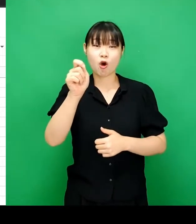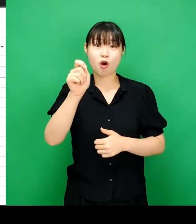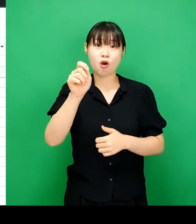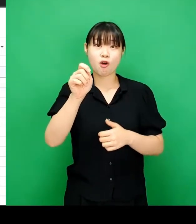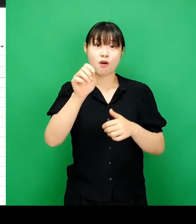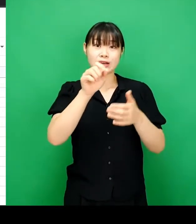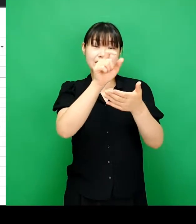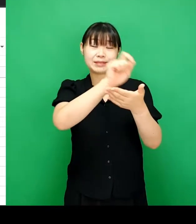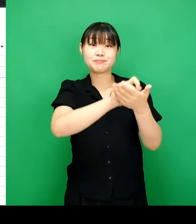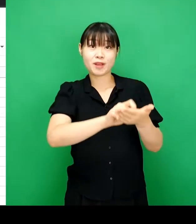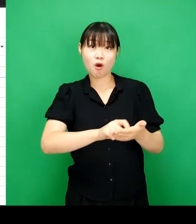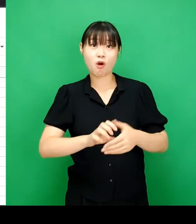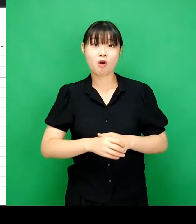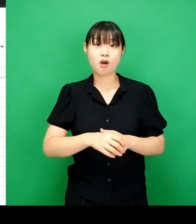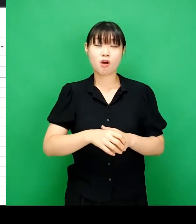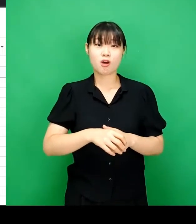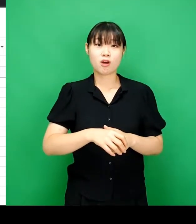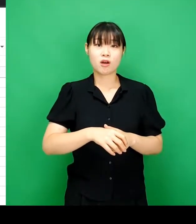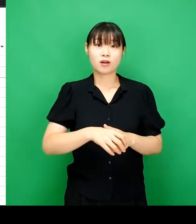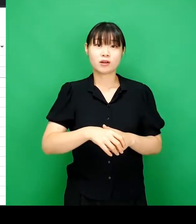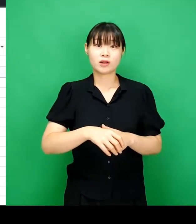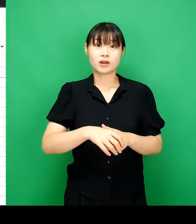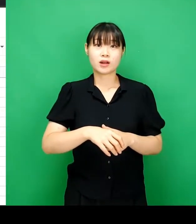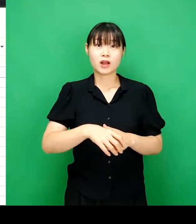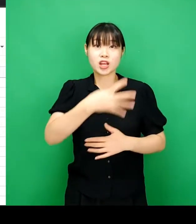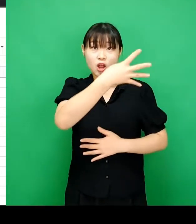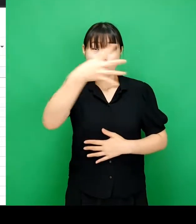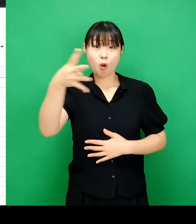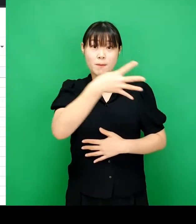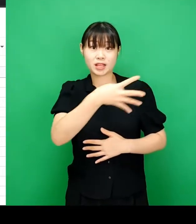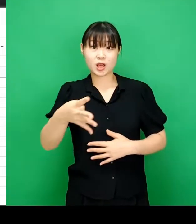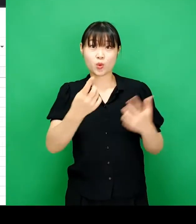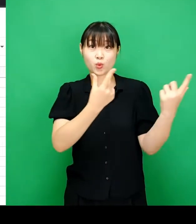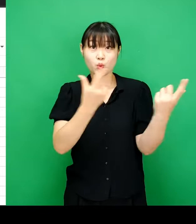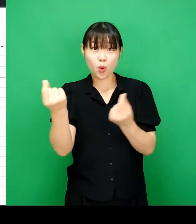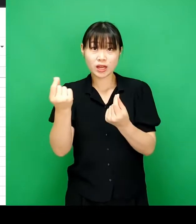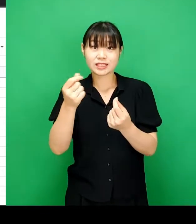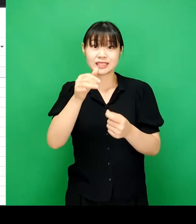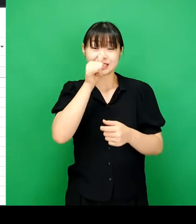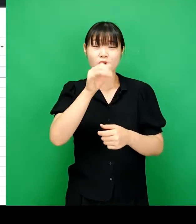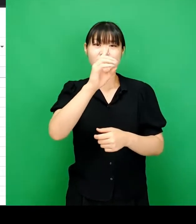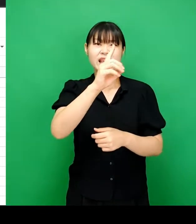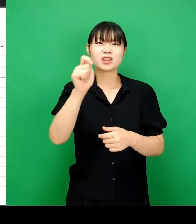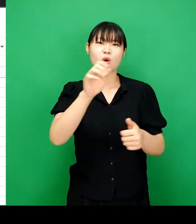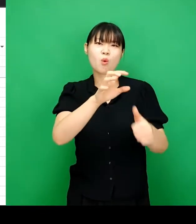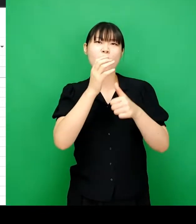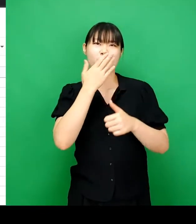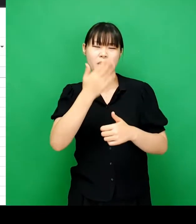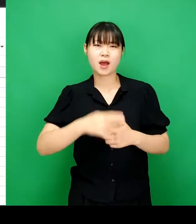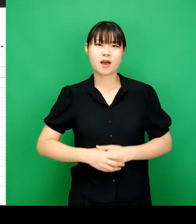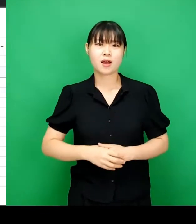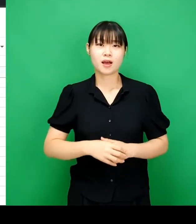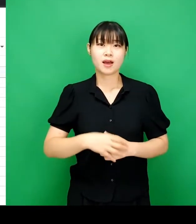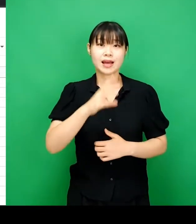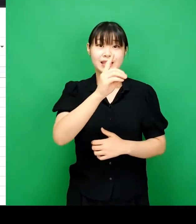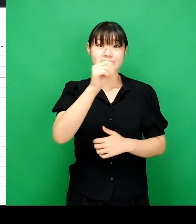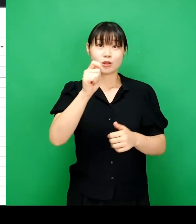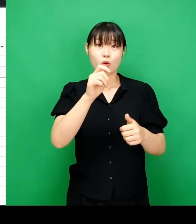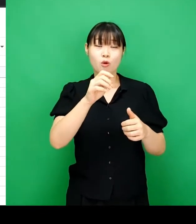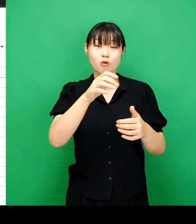형태입니다. 열마다 동일한 포맷의 데이터가 입력돼 있어야 데이터로서 활용이